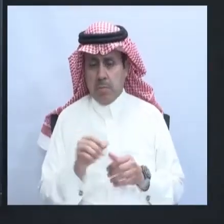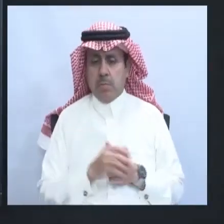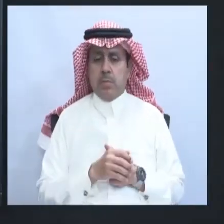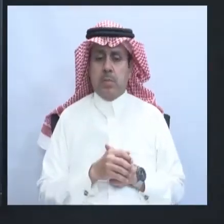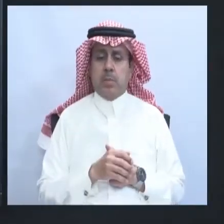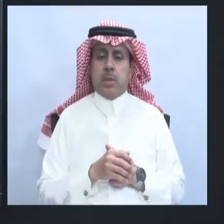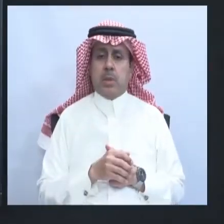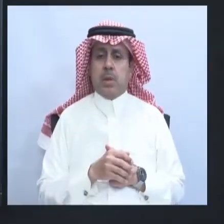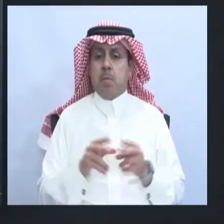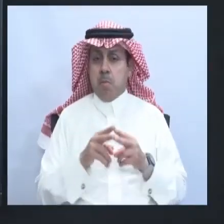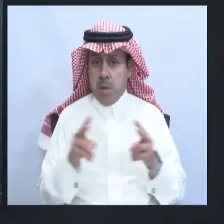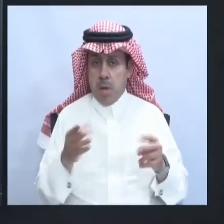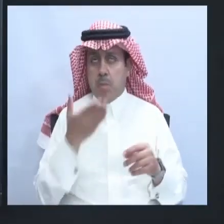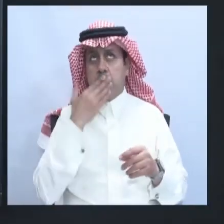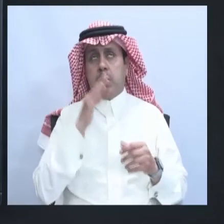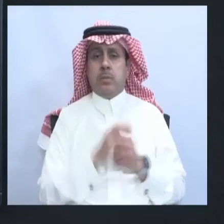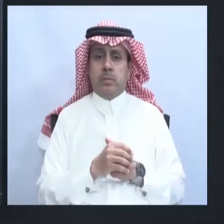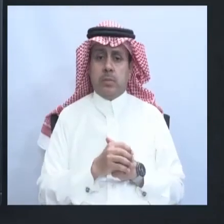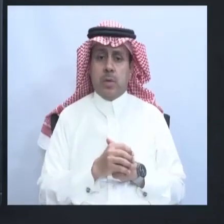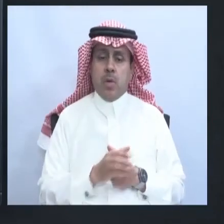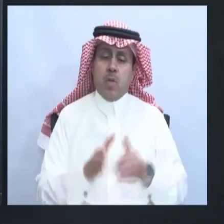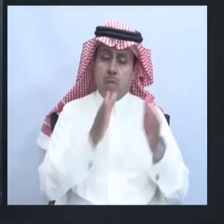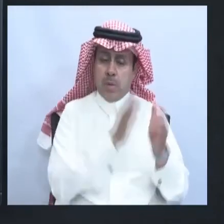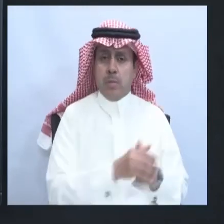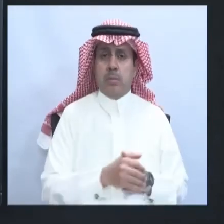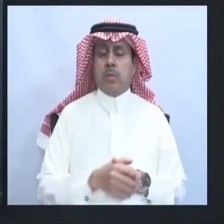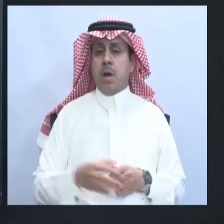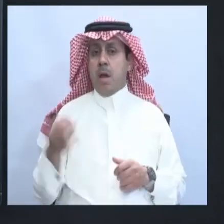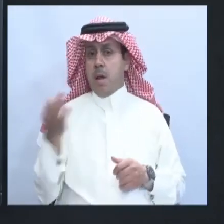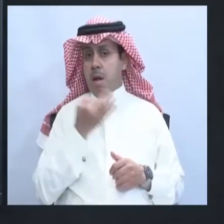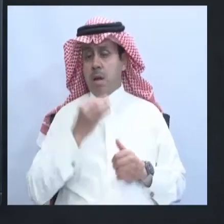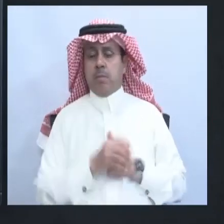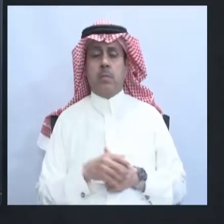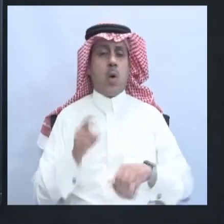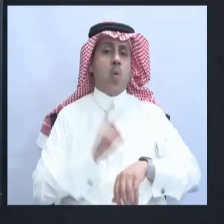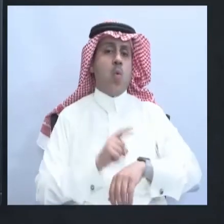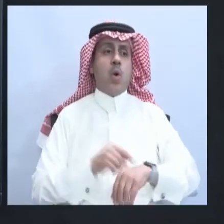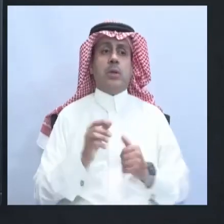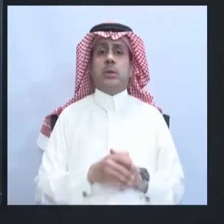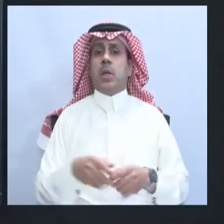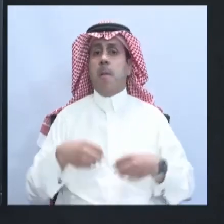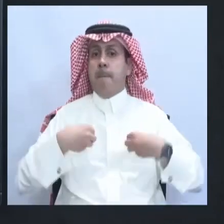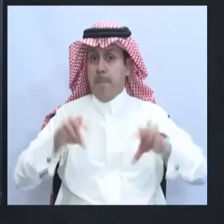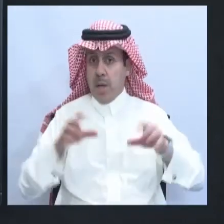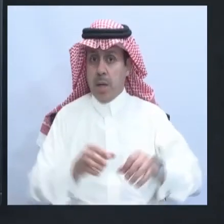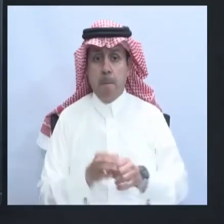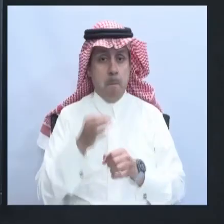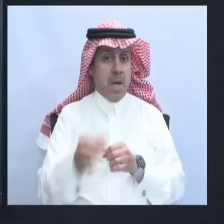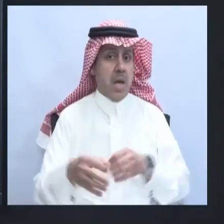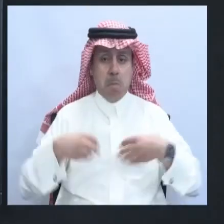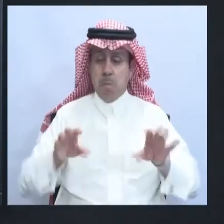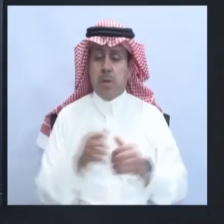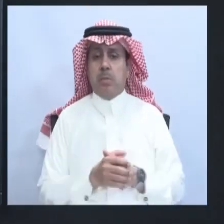بعض الشروط بيناها بحمد الله تعالى ثم ايضا الكلام على وقت البيع وكذلك مكان البيع